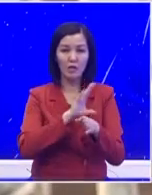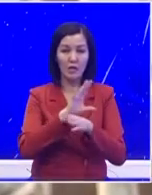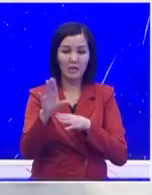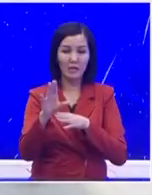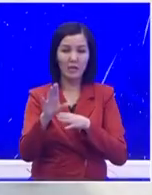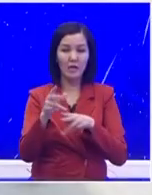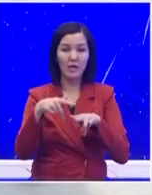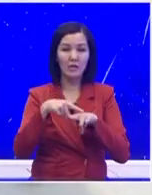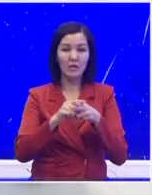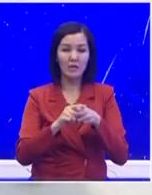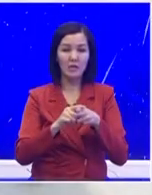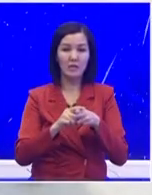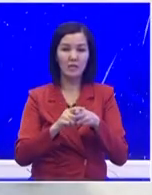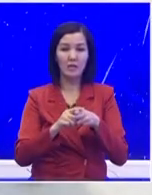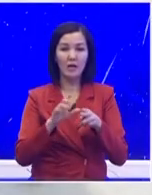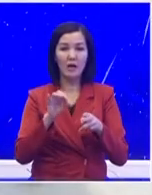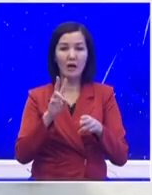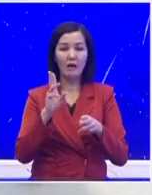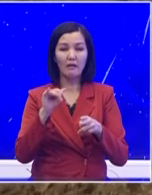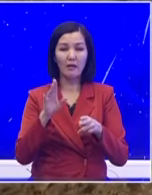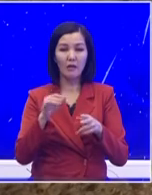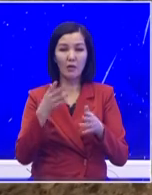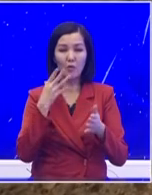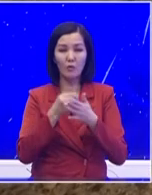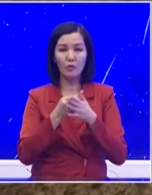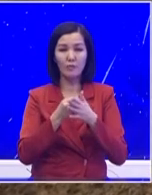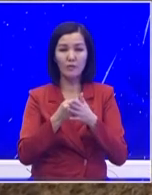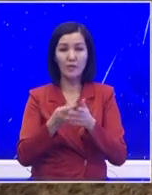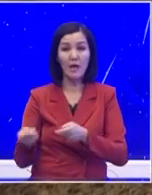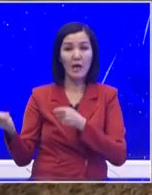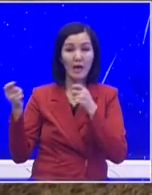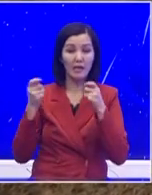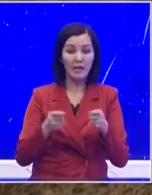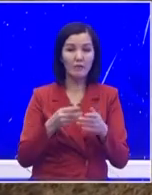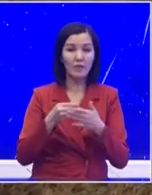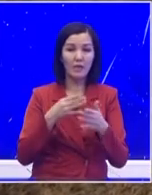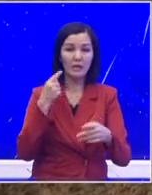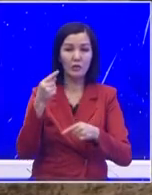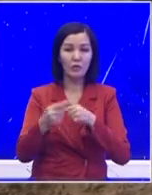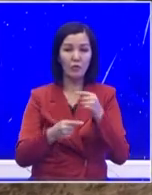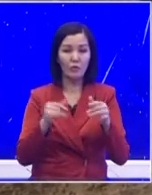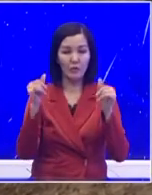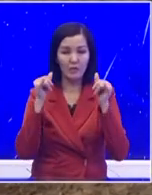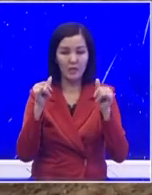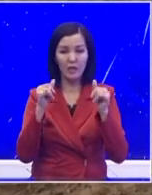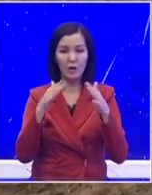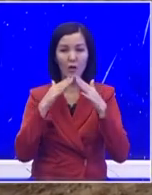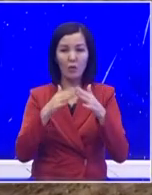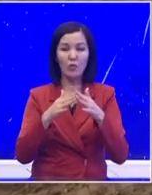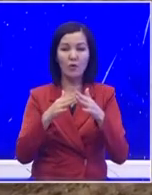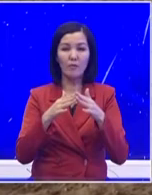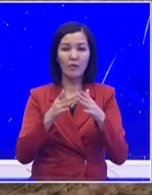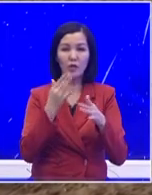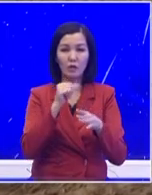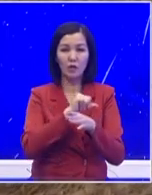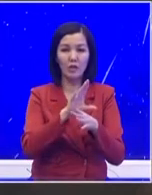Оның жартысы аналық бас. Тиісінше өзіміз шетелден әзер әкеліп жатқан асыл тұқымды түліктер қорамызда көп аялдамай-ақ